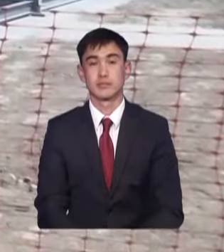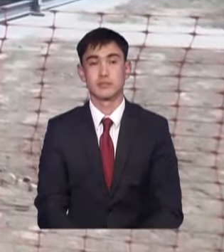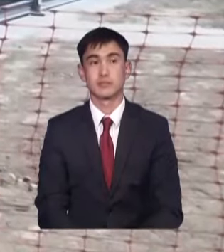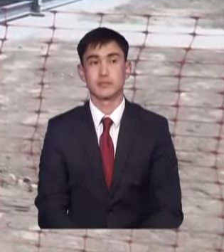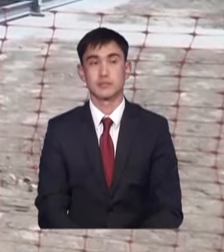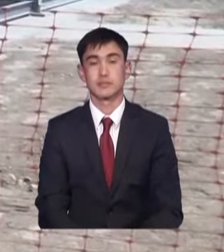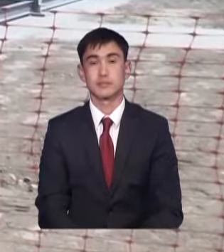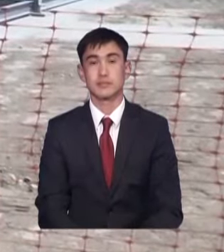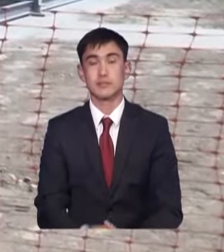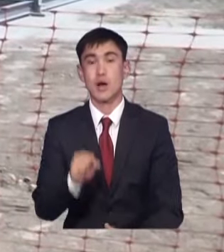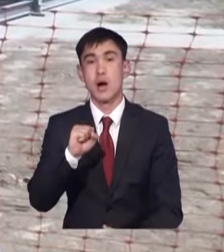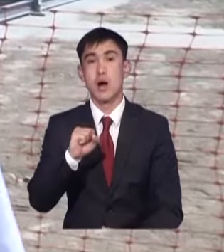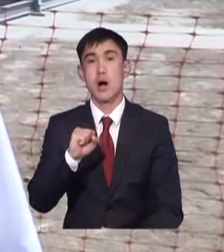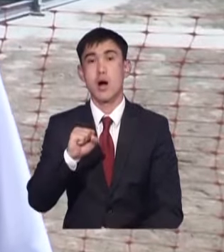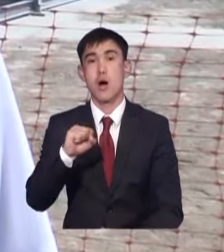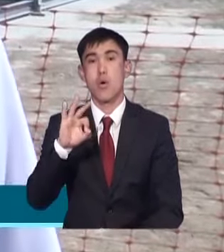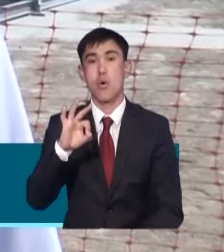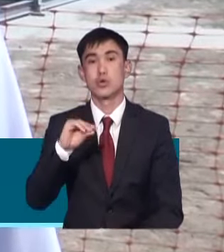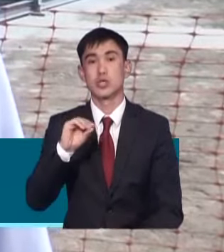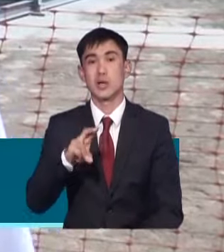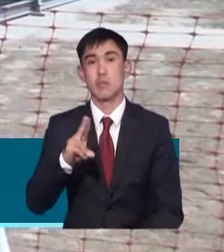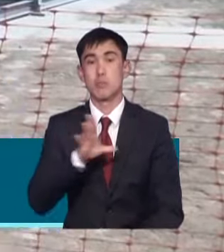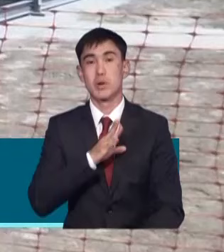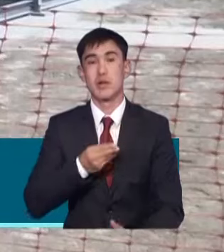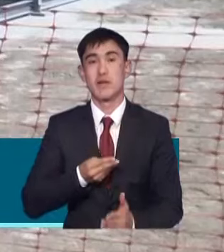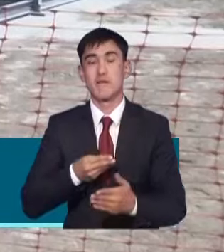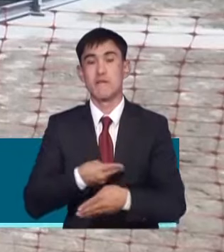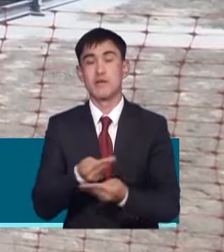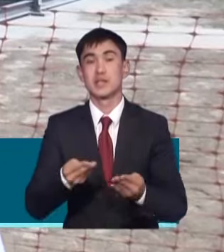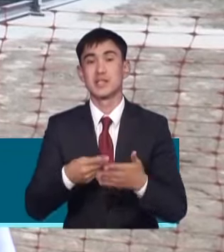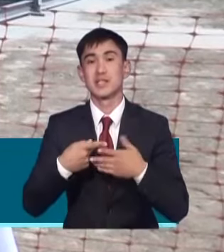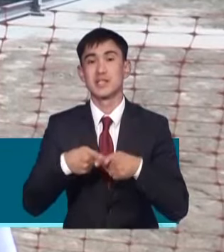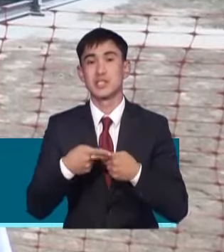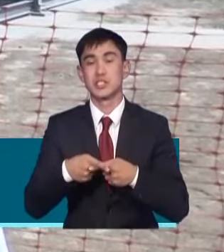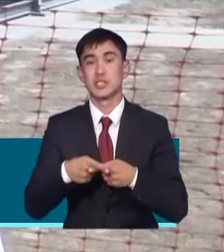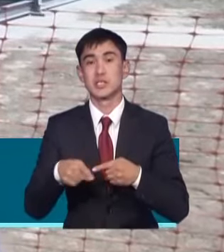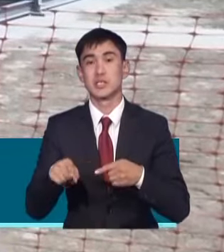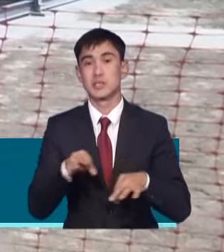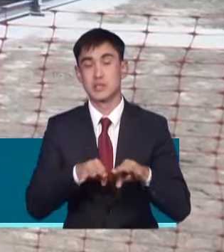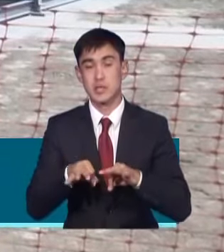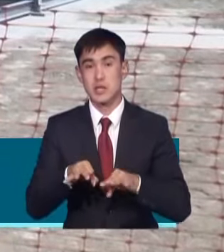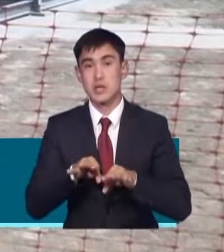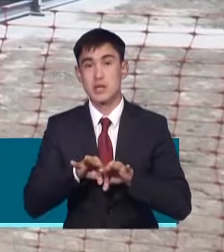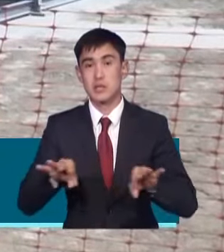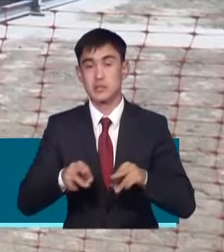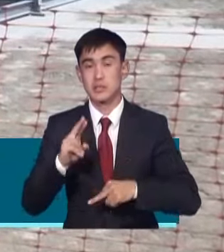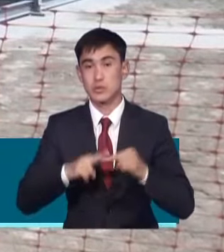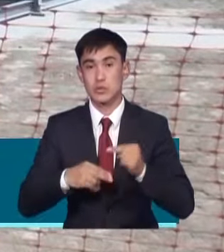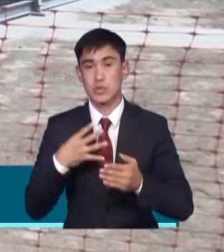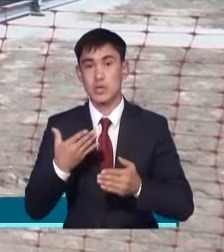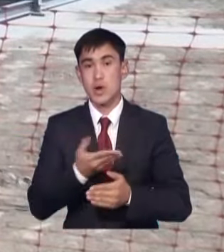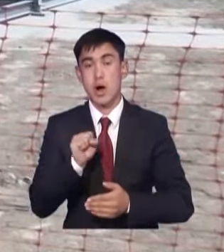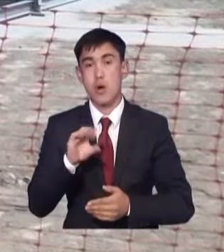ожк были выданы технические условия на вынос линии электропередач с территории застройки со своей стороны